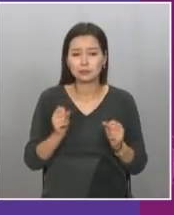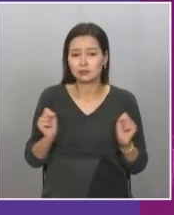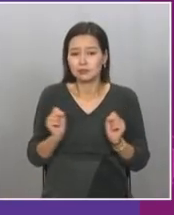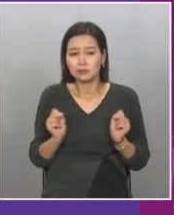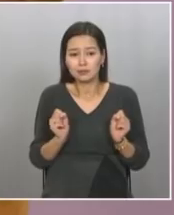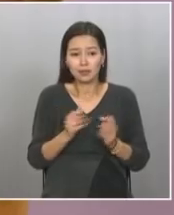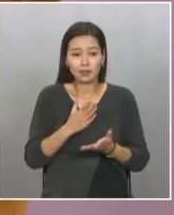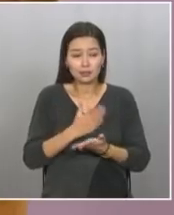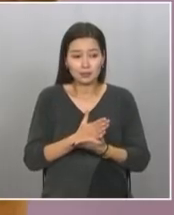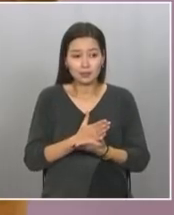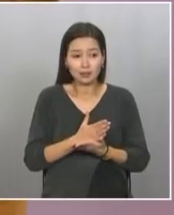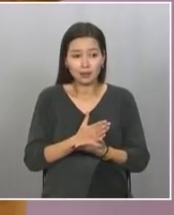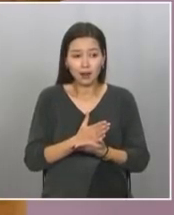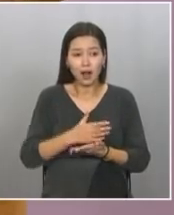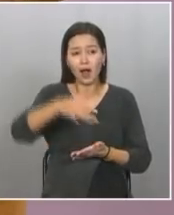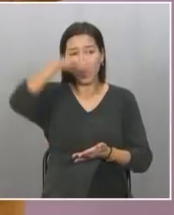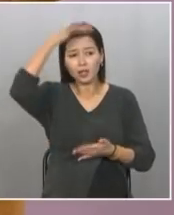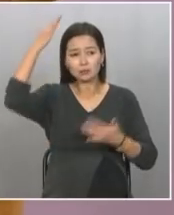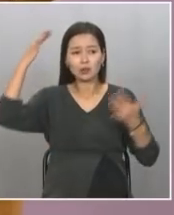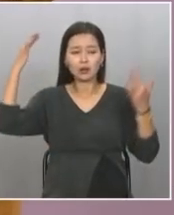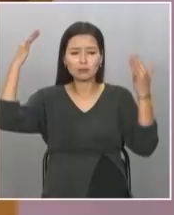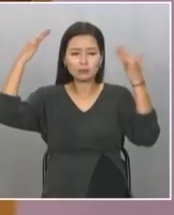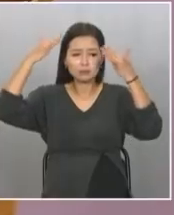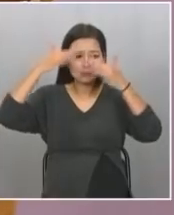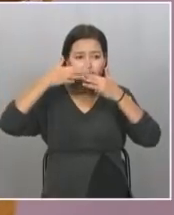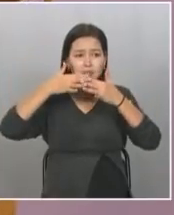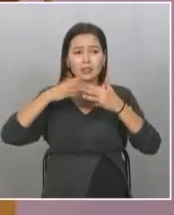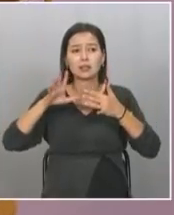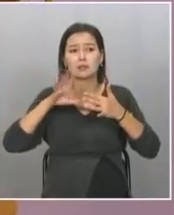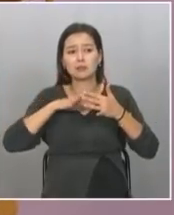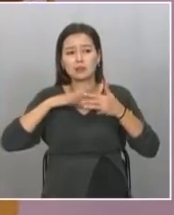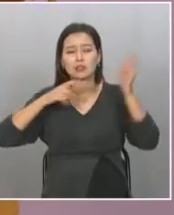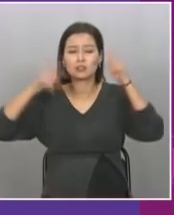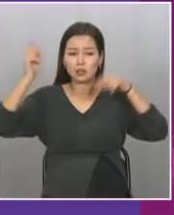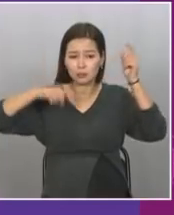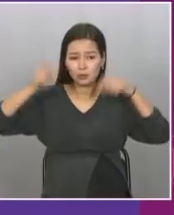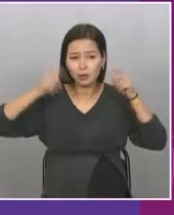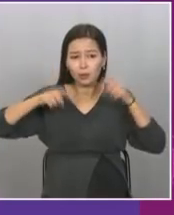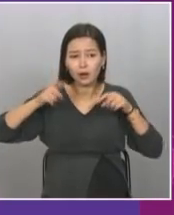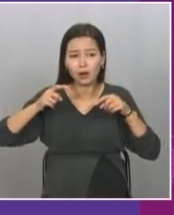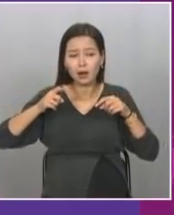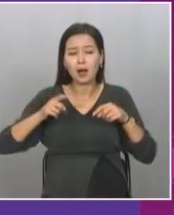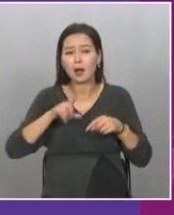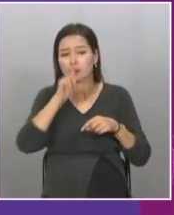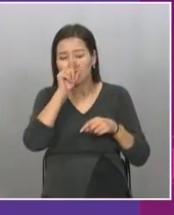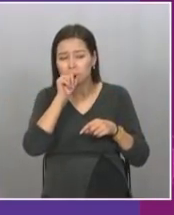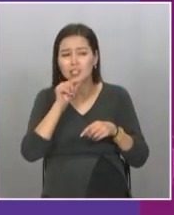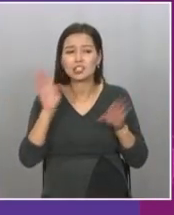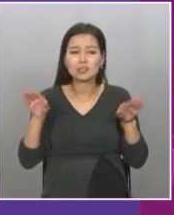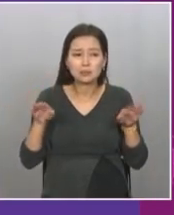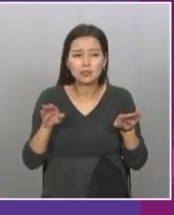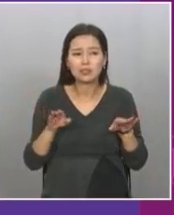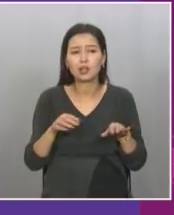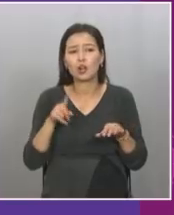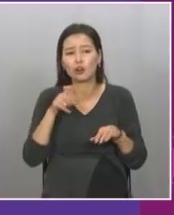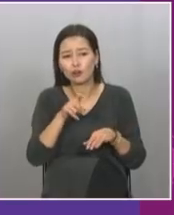қояды. Аспанда бұлттар қаптап, сіркіреп, жаңбырда жауып тұр. Маса, шыбын,